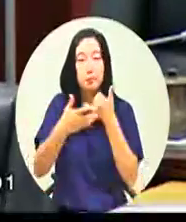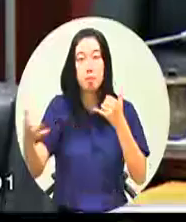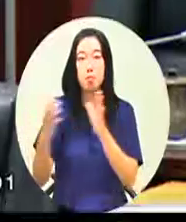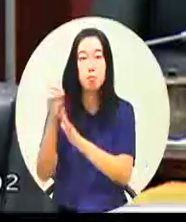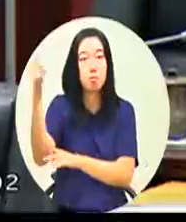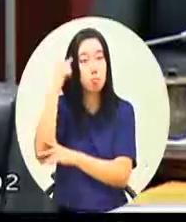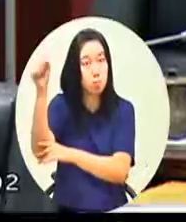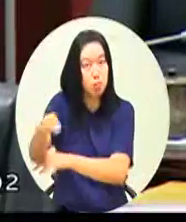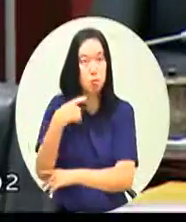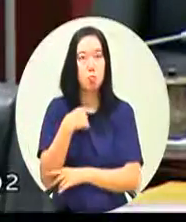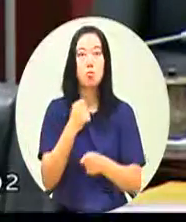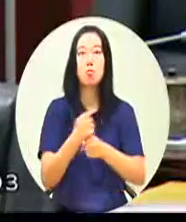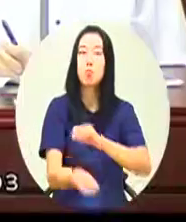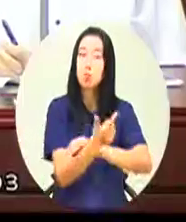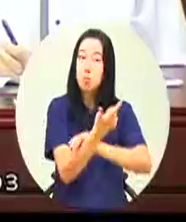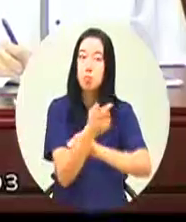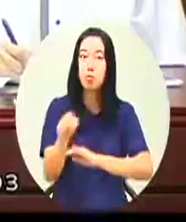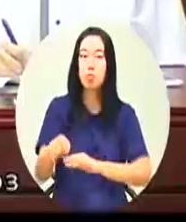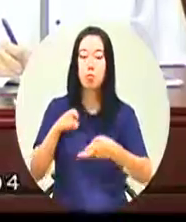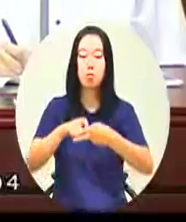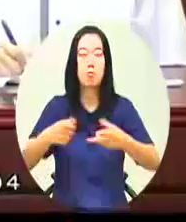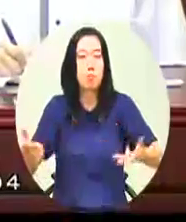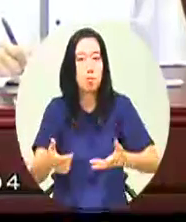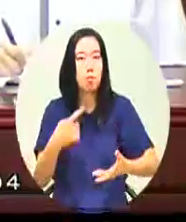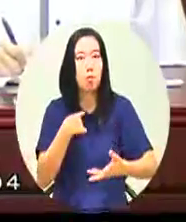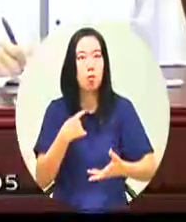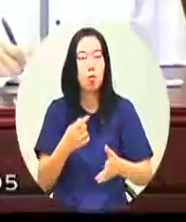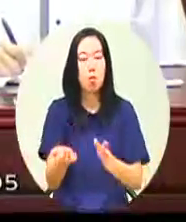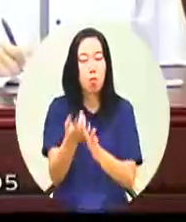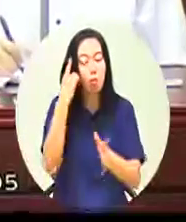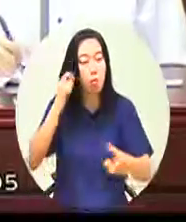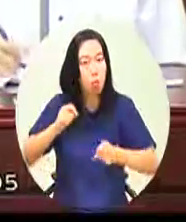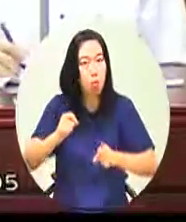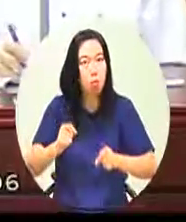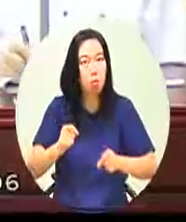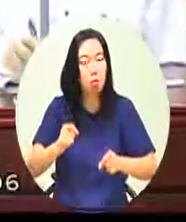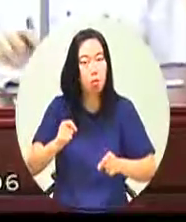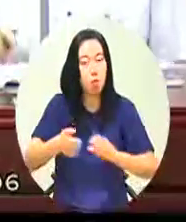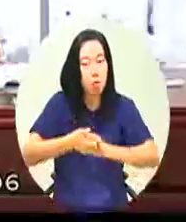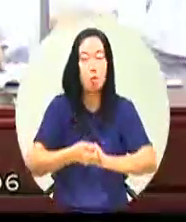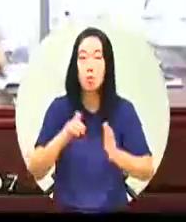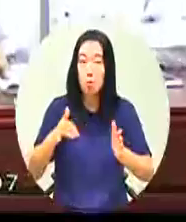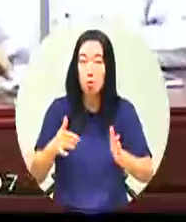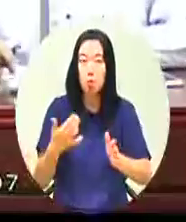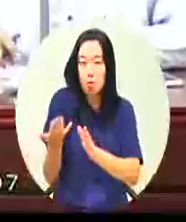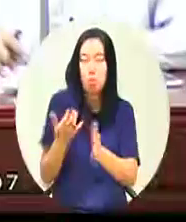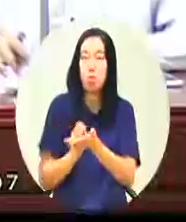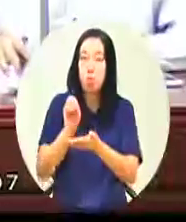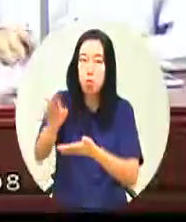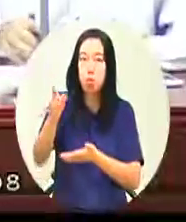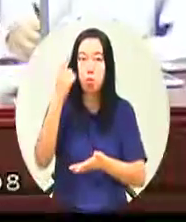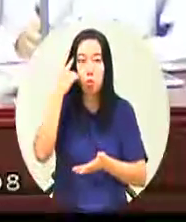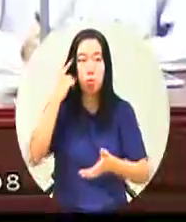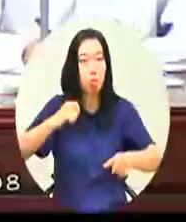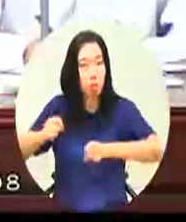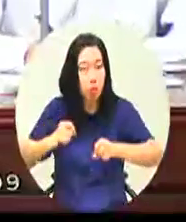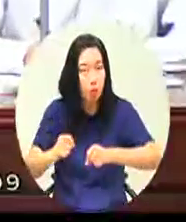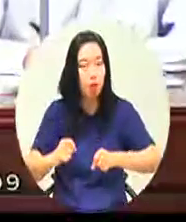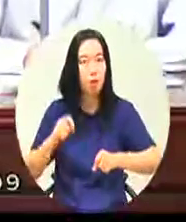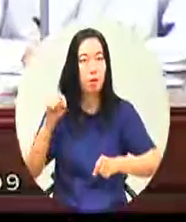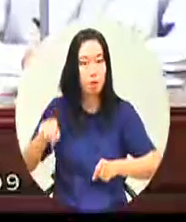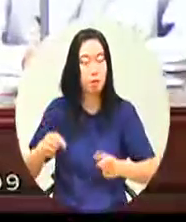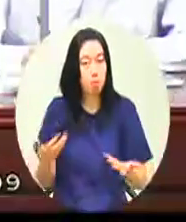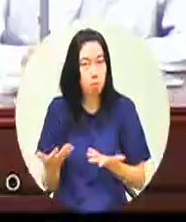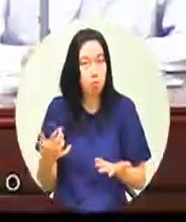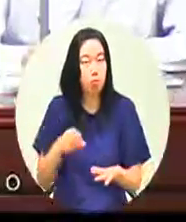那个工程，我们目前还没有拟定整个先期计划。目前因为上次跟议员报告的这个规划，那这个部分因为